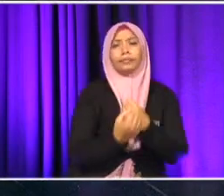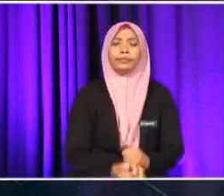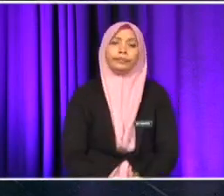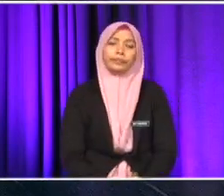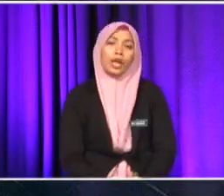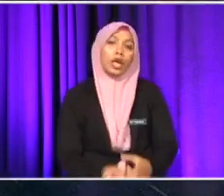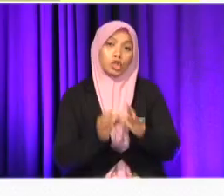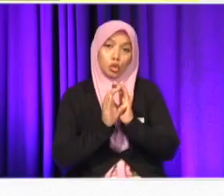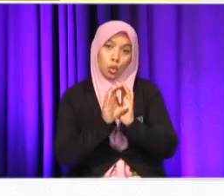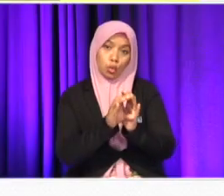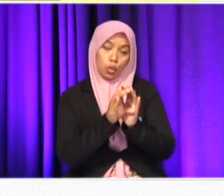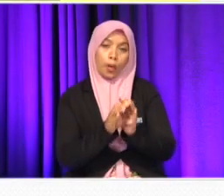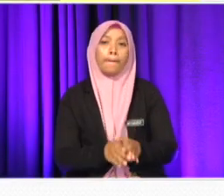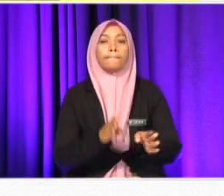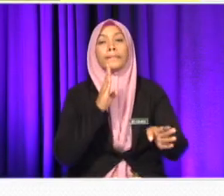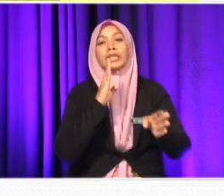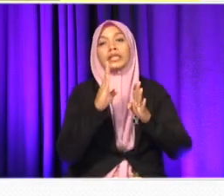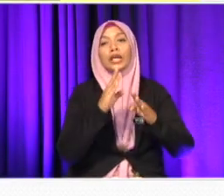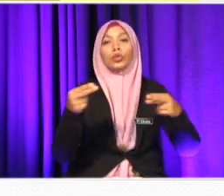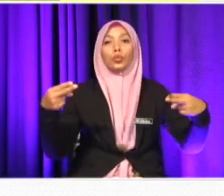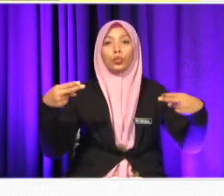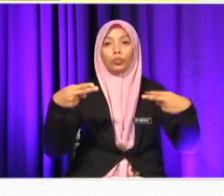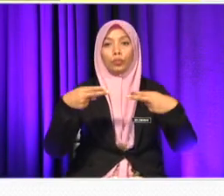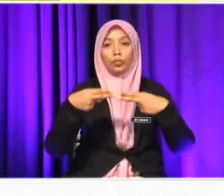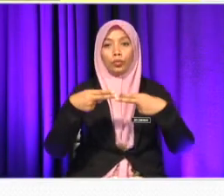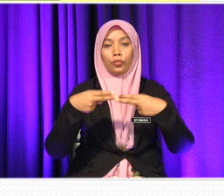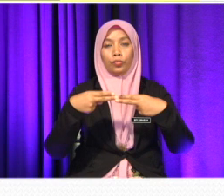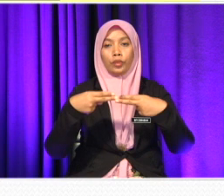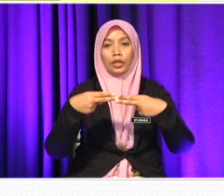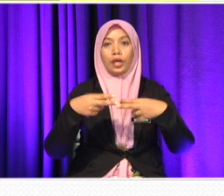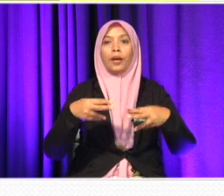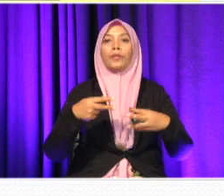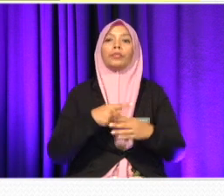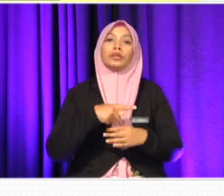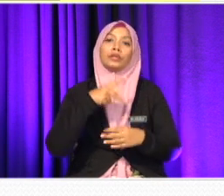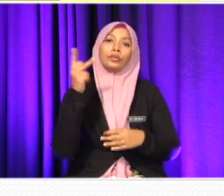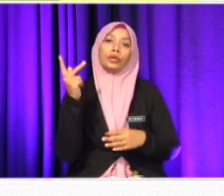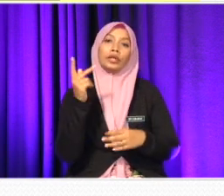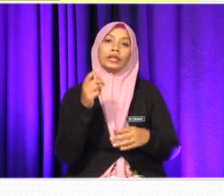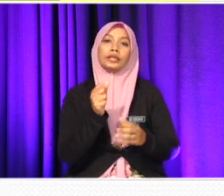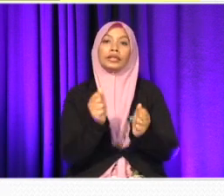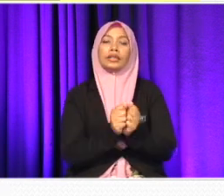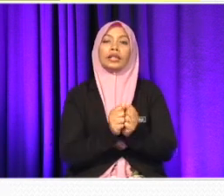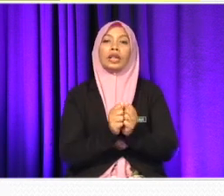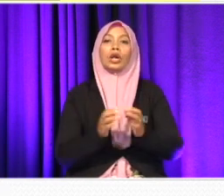jadi contoh bincangkan hubungan fungsional pengeluaran dengan fungsian yang lain